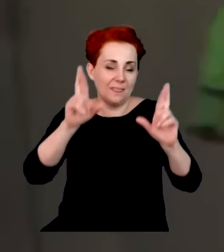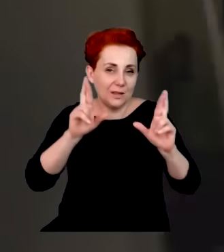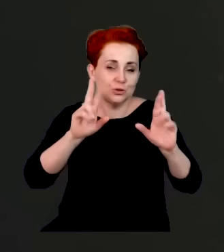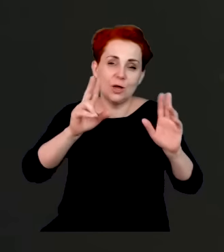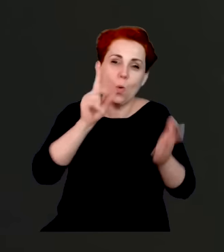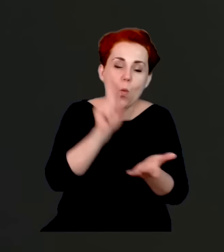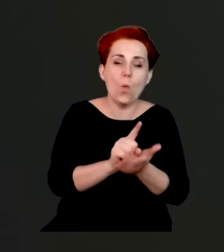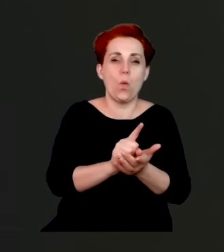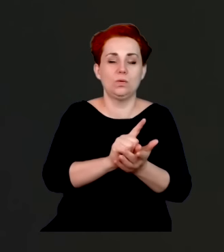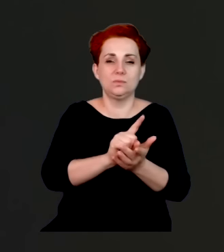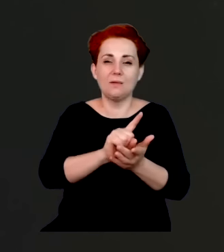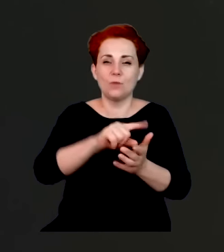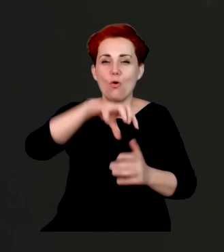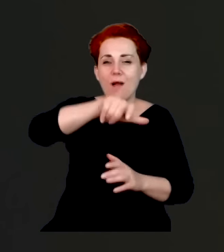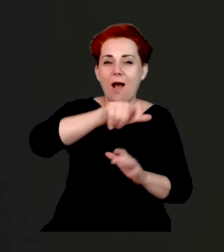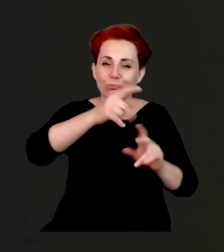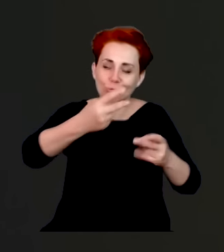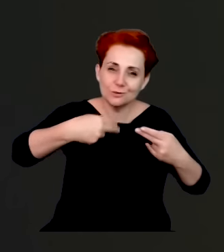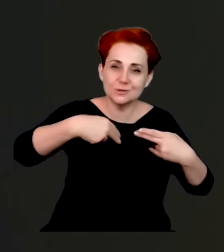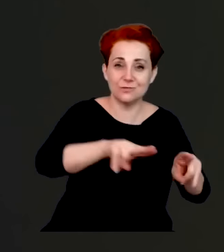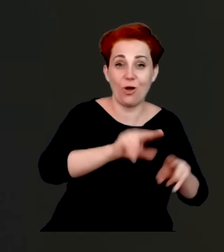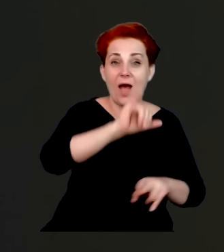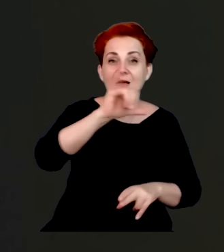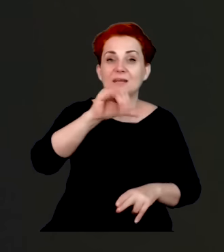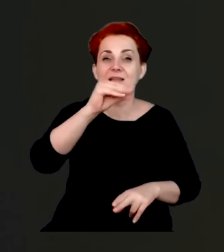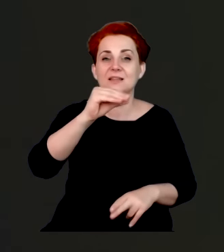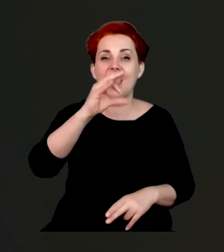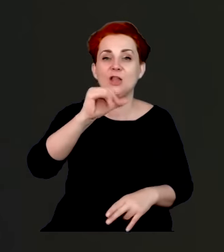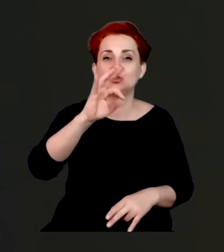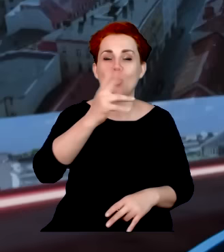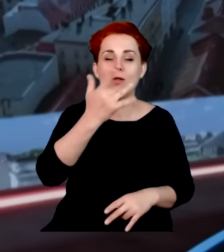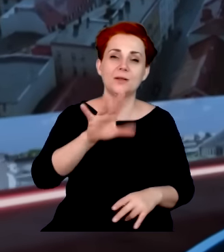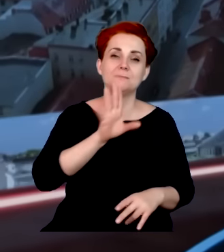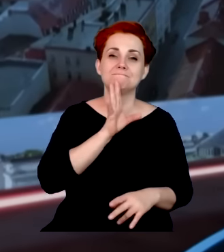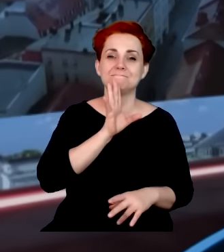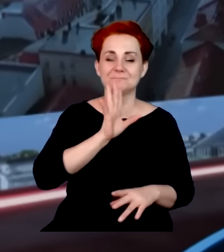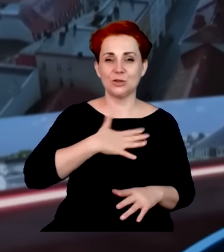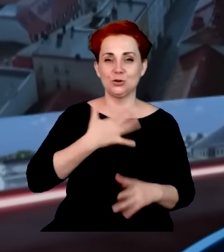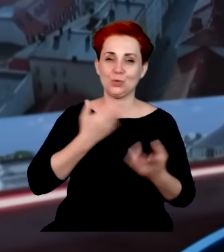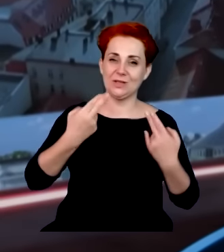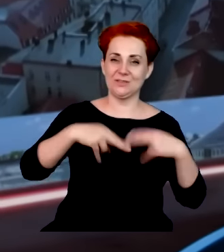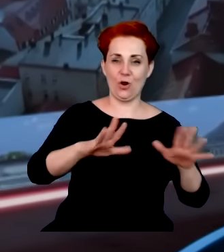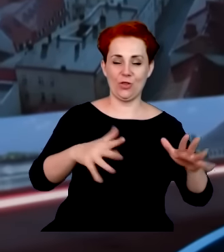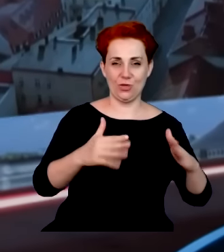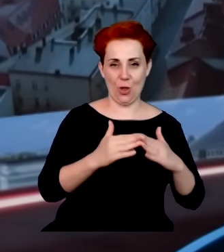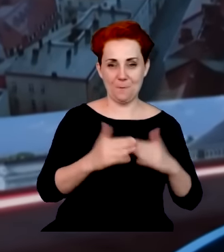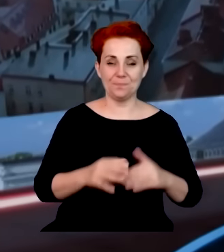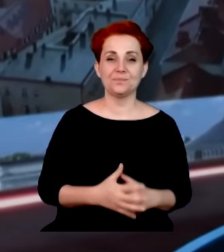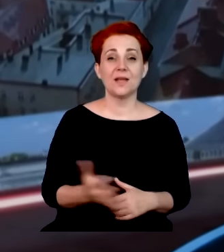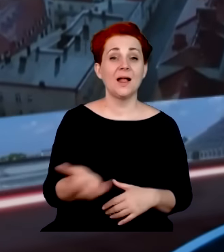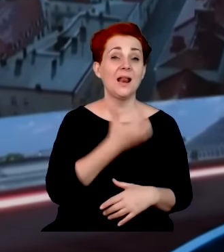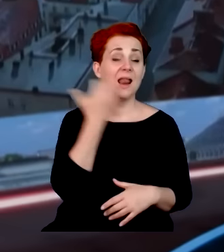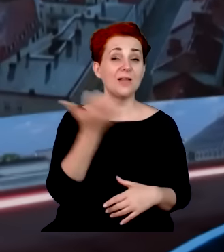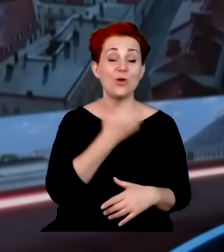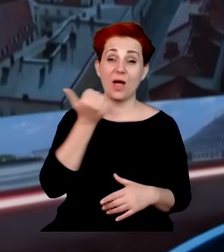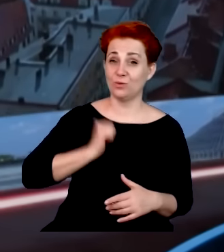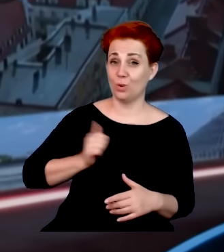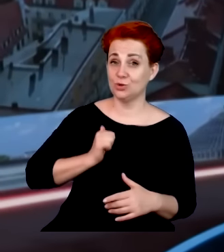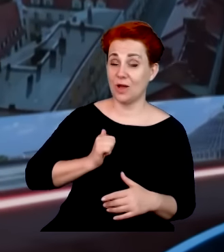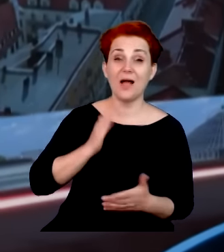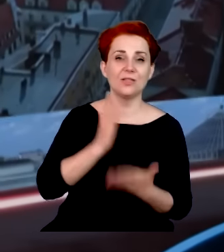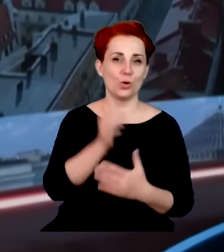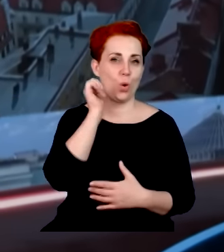populację tego gatunku, a jesiotry w końcu poczują się jak w domu. Lato czeka, ale czeka tylko do jutra,